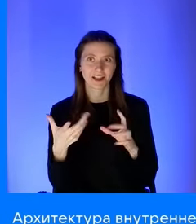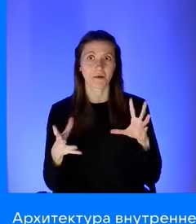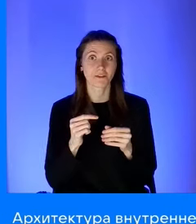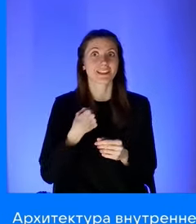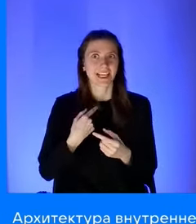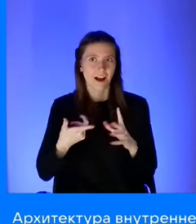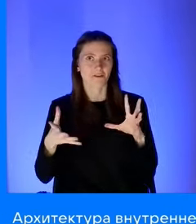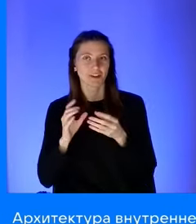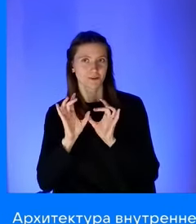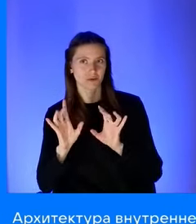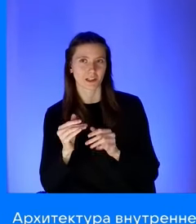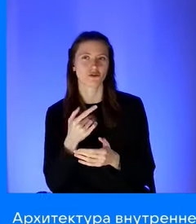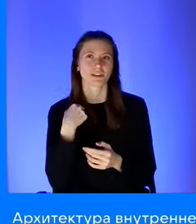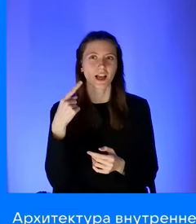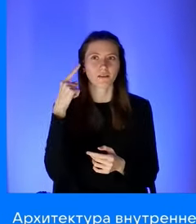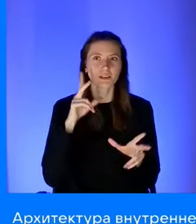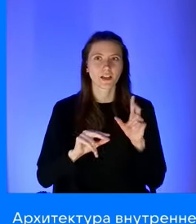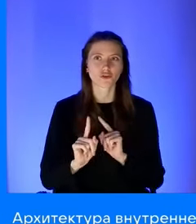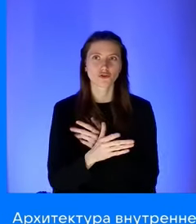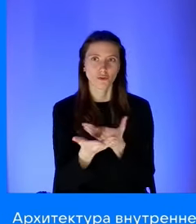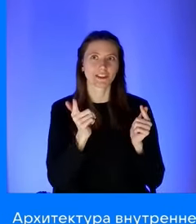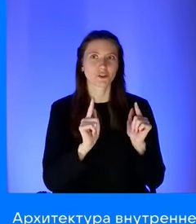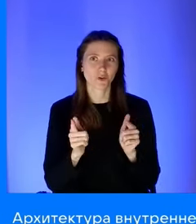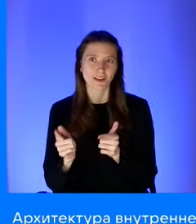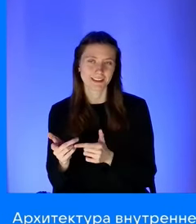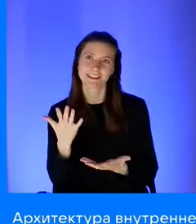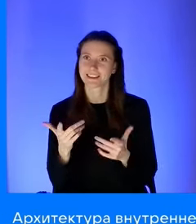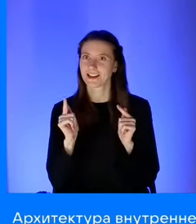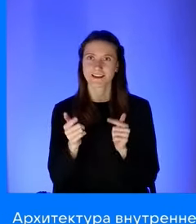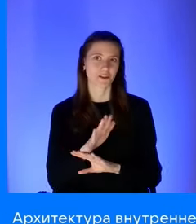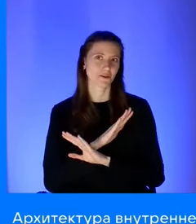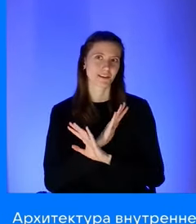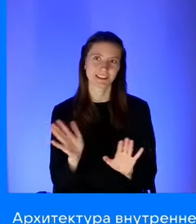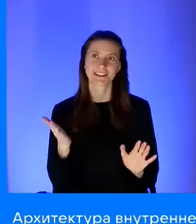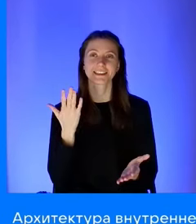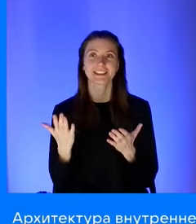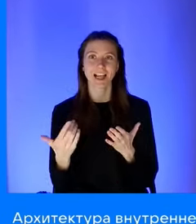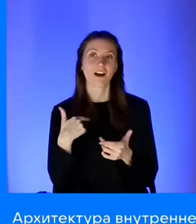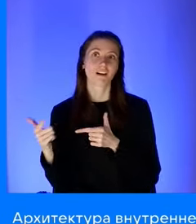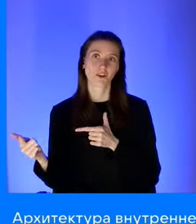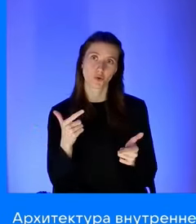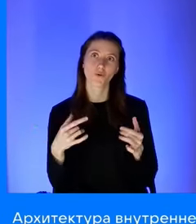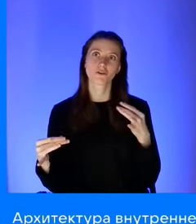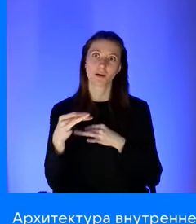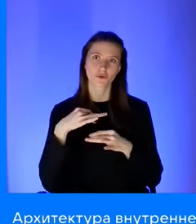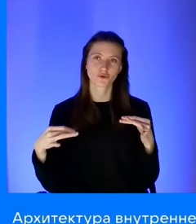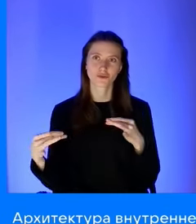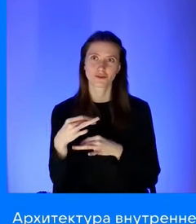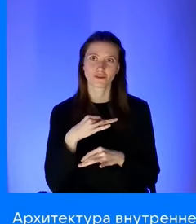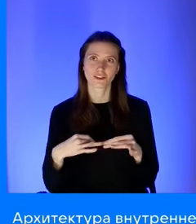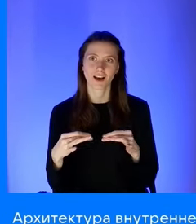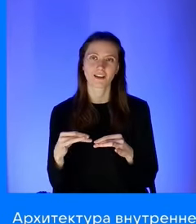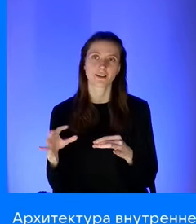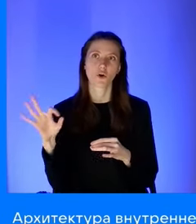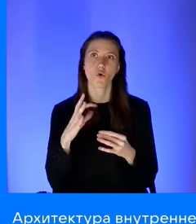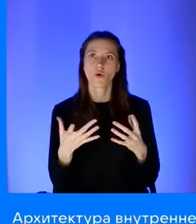а надеюсь что вы их э со мной согласитесь или нет И я готов подискутировать в том числе там о каких-то